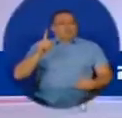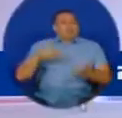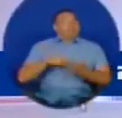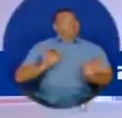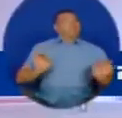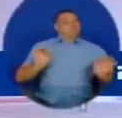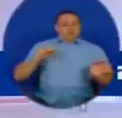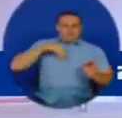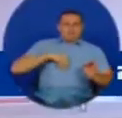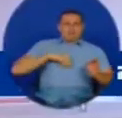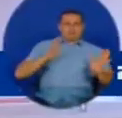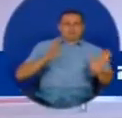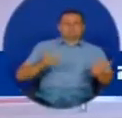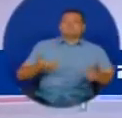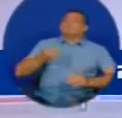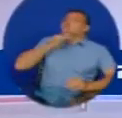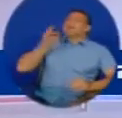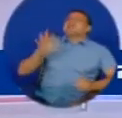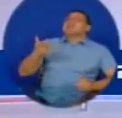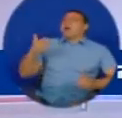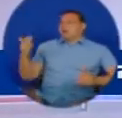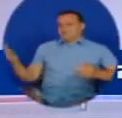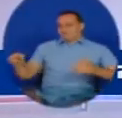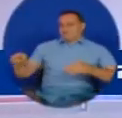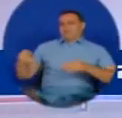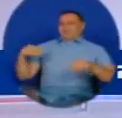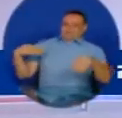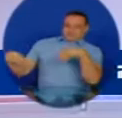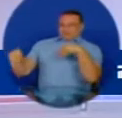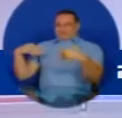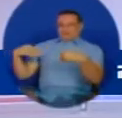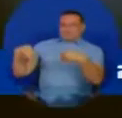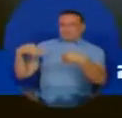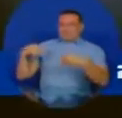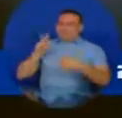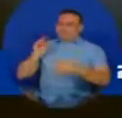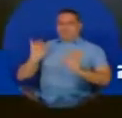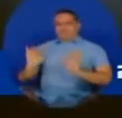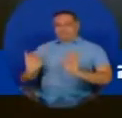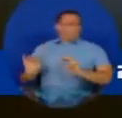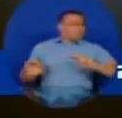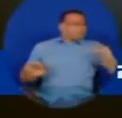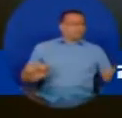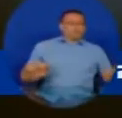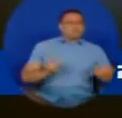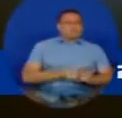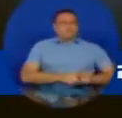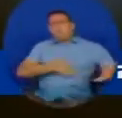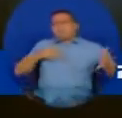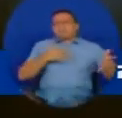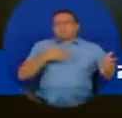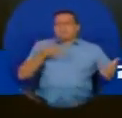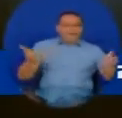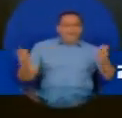לבין שיח שלוח רסן, מה המצאתם? אז אני אספר לך איך הכל התחיל מבחינתנו. אנחנו מנהלים שיח כבר די הרבה זמן, אבל חושבת